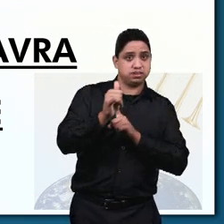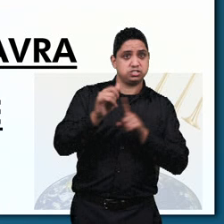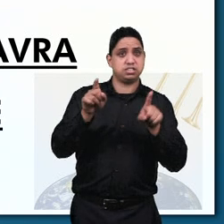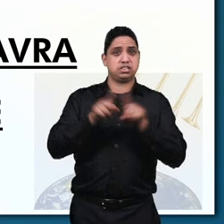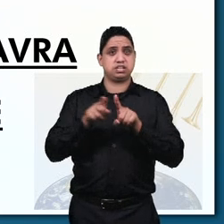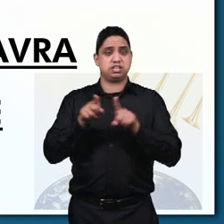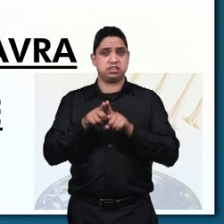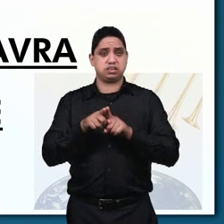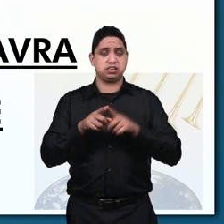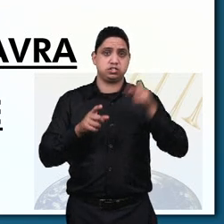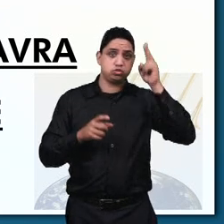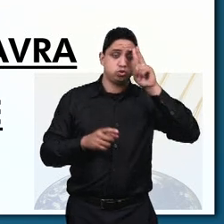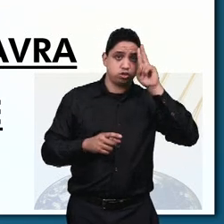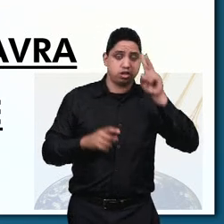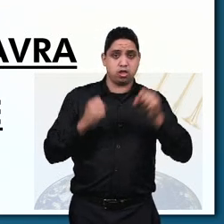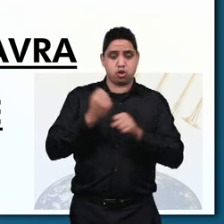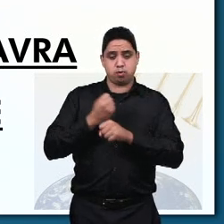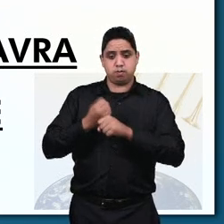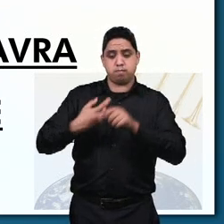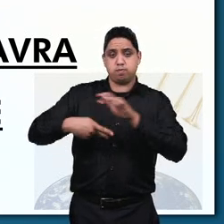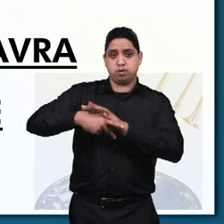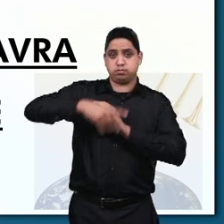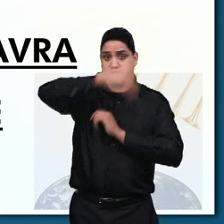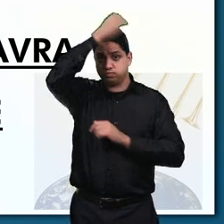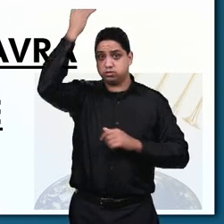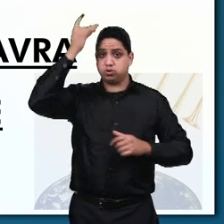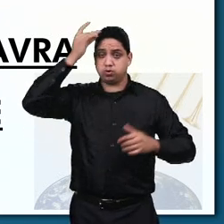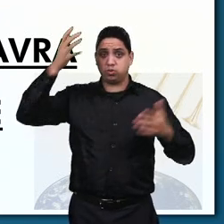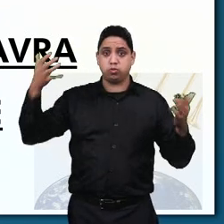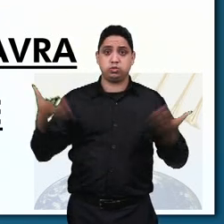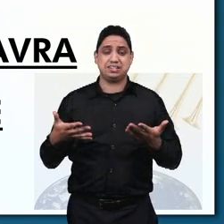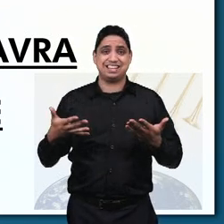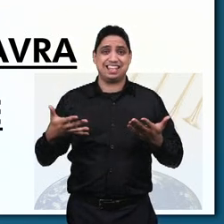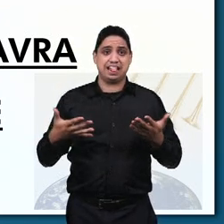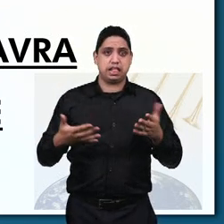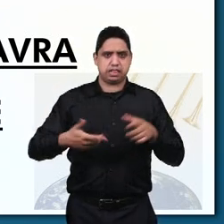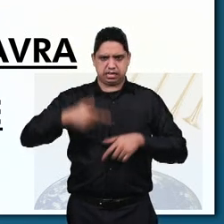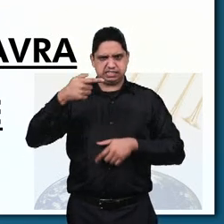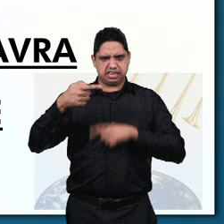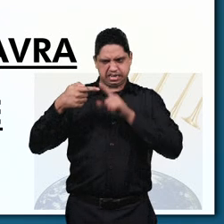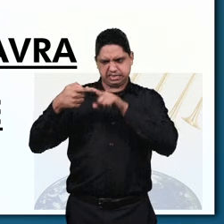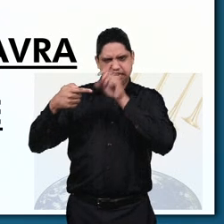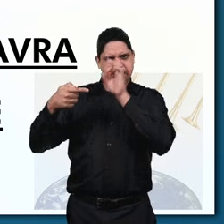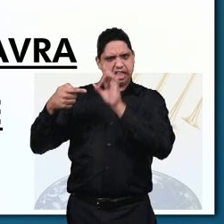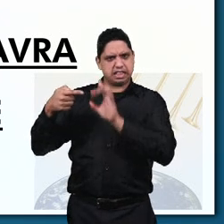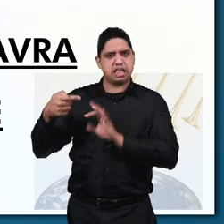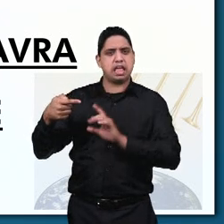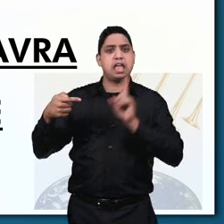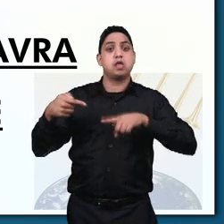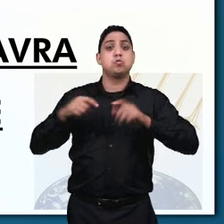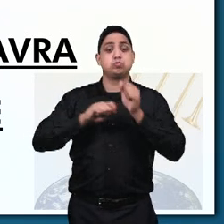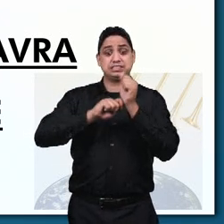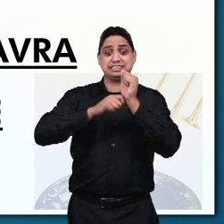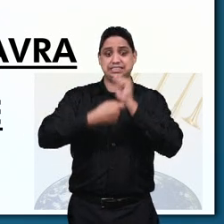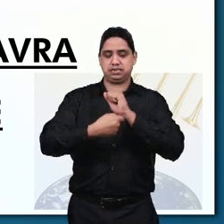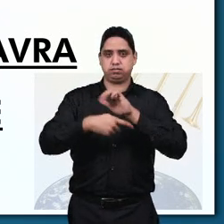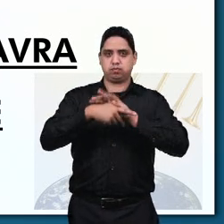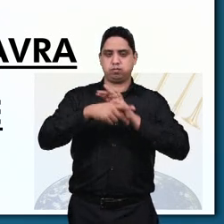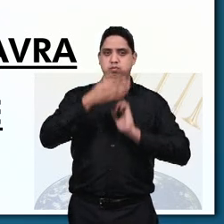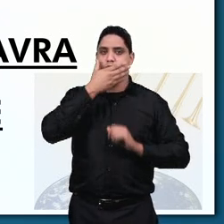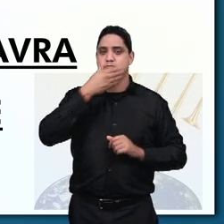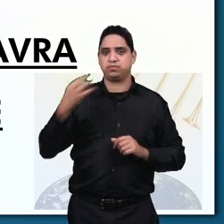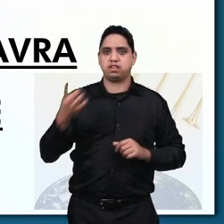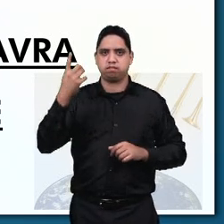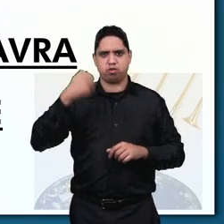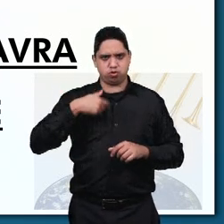dans le jour d'aujourd'hui, en sachant que chacune de ces caractéristiques, c'était un secret de David. Je vais reprendre la question. Faites